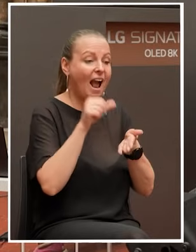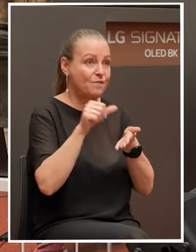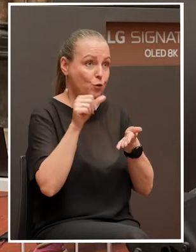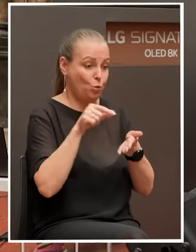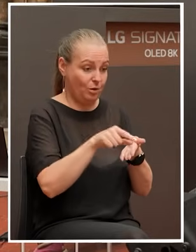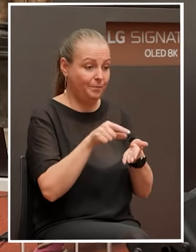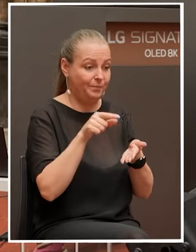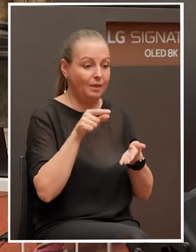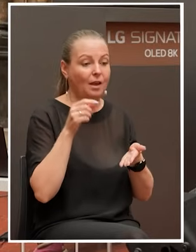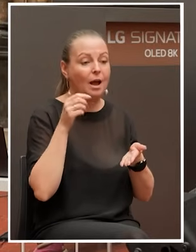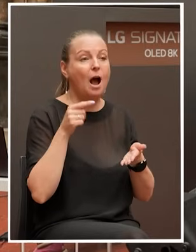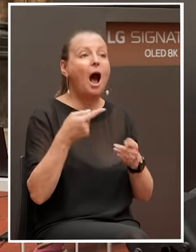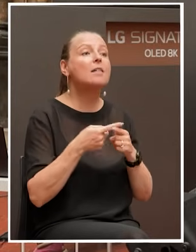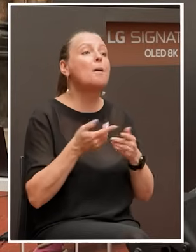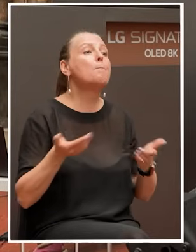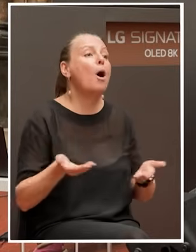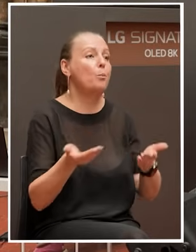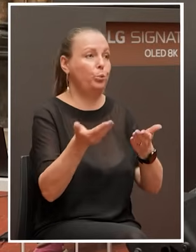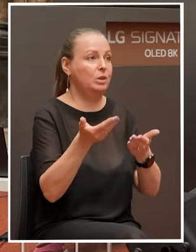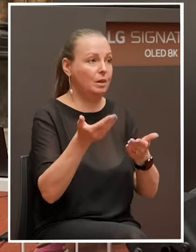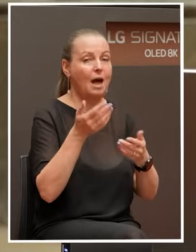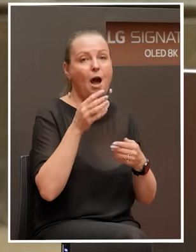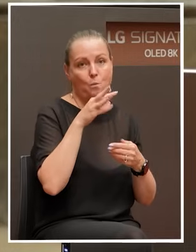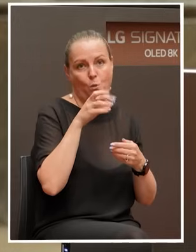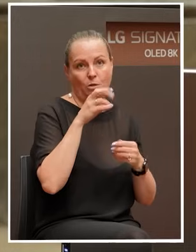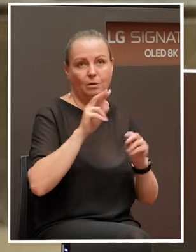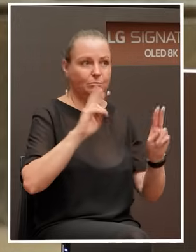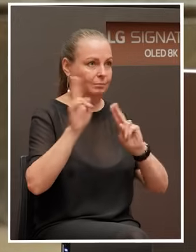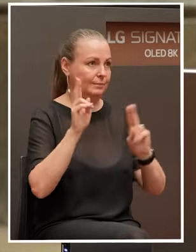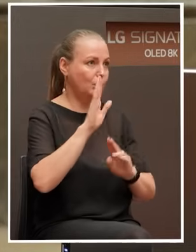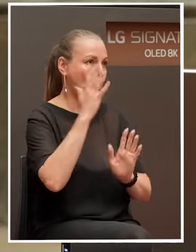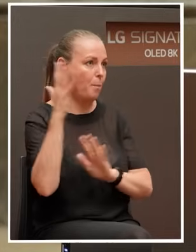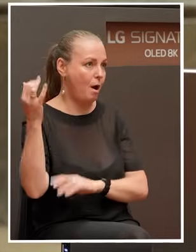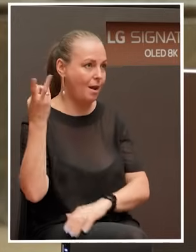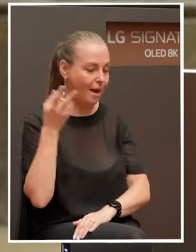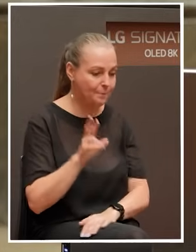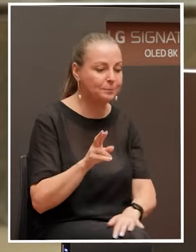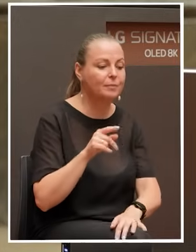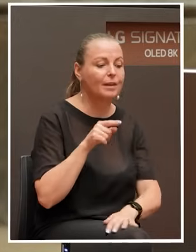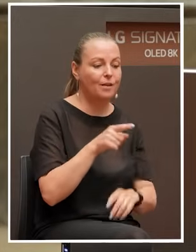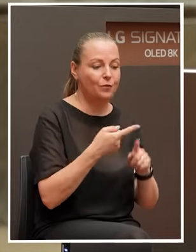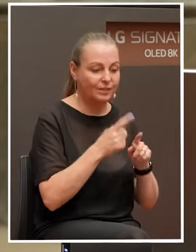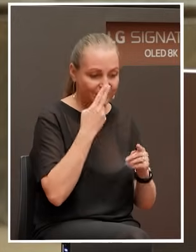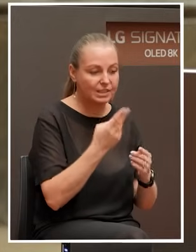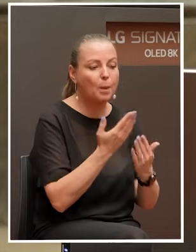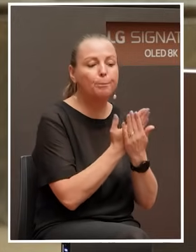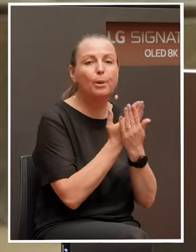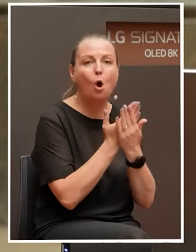оно сподвигло Моне к идее серийности. Но в данном случае у нас с вами вот то самое